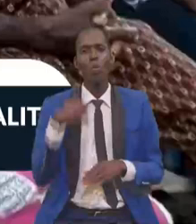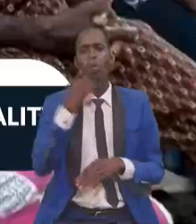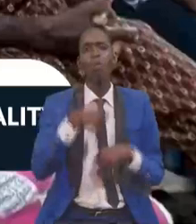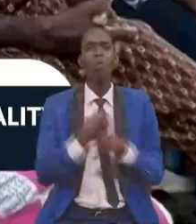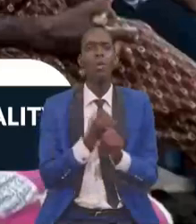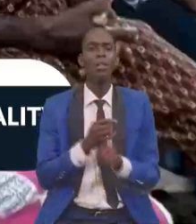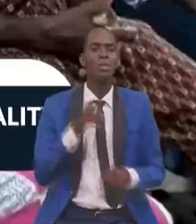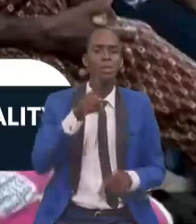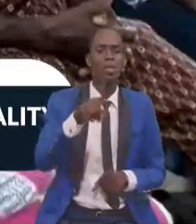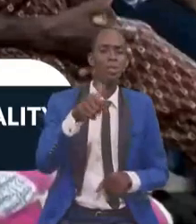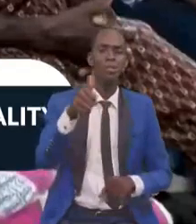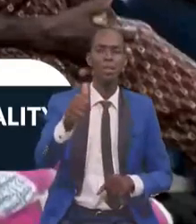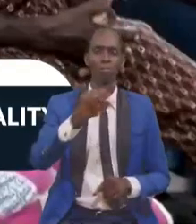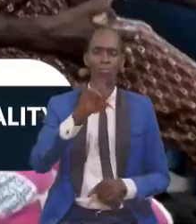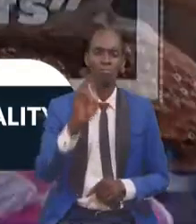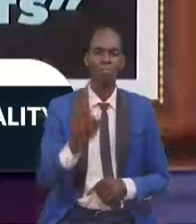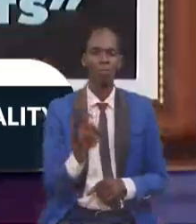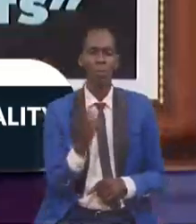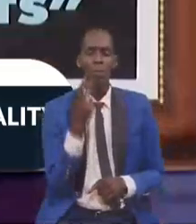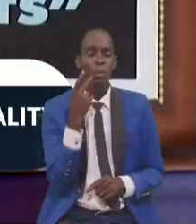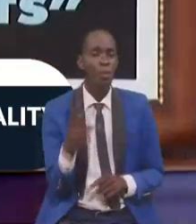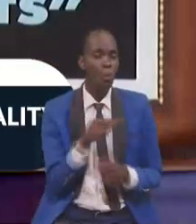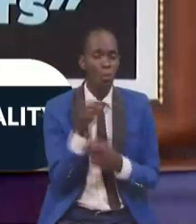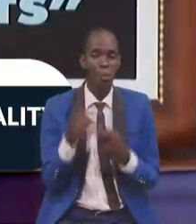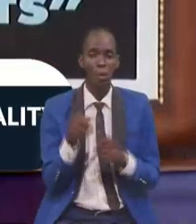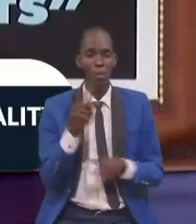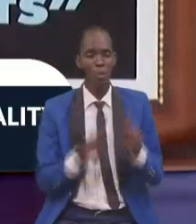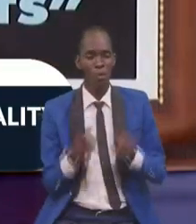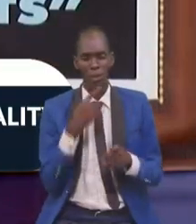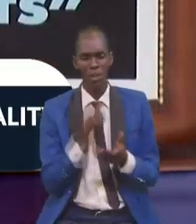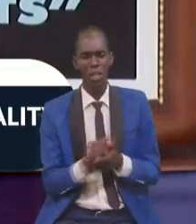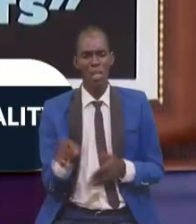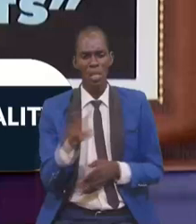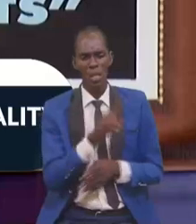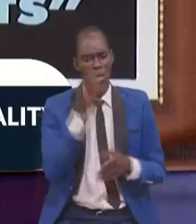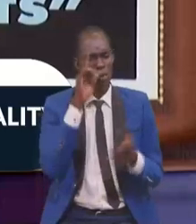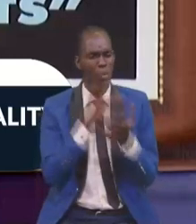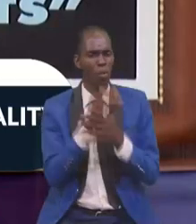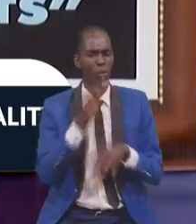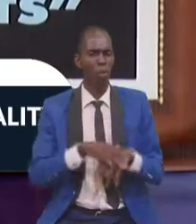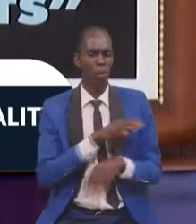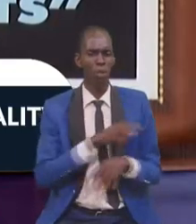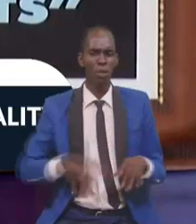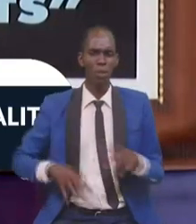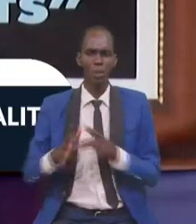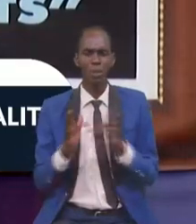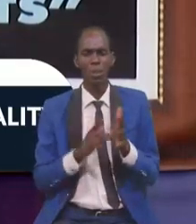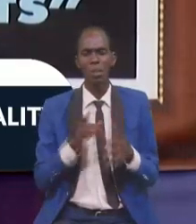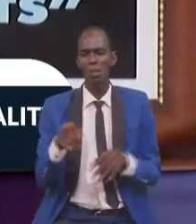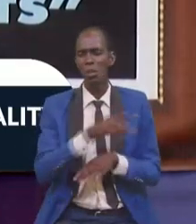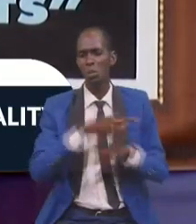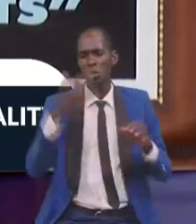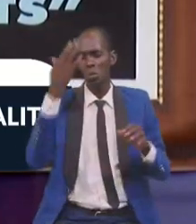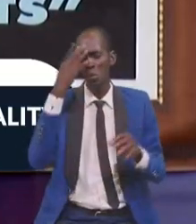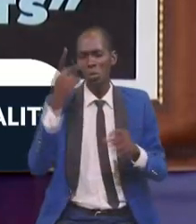prétends-tu être? Voyez, lorsque les gens disent qu'ils croient au Seigneur Jésus et puis ils ne connaissent